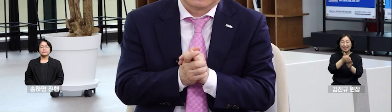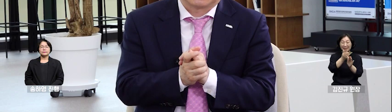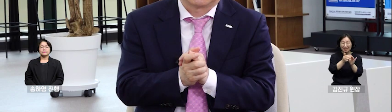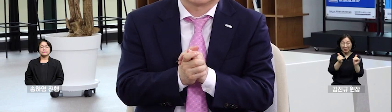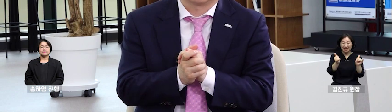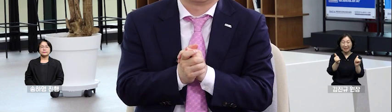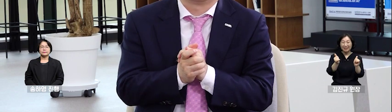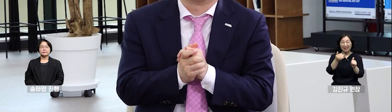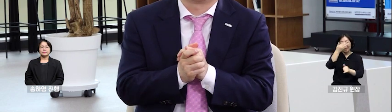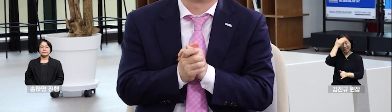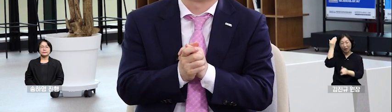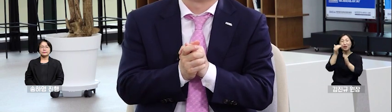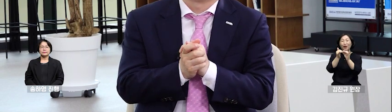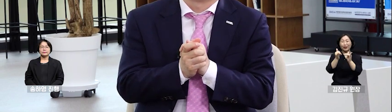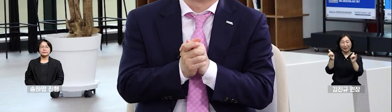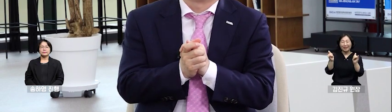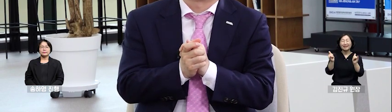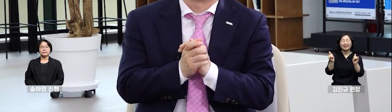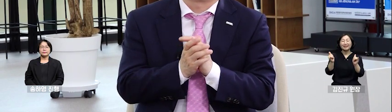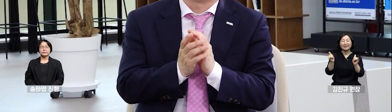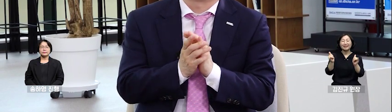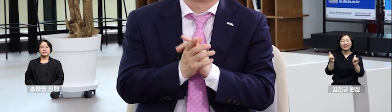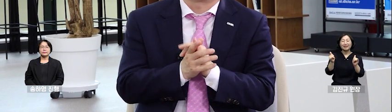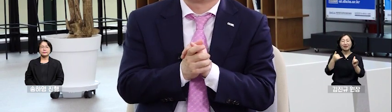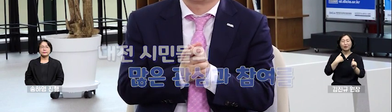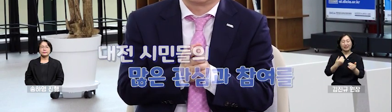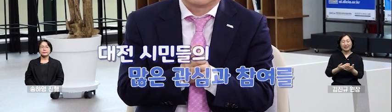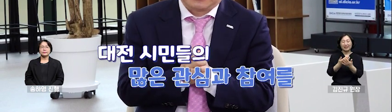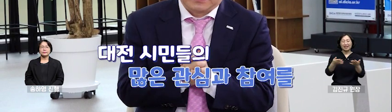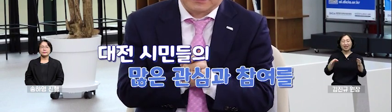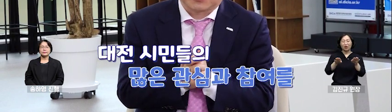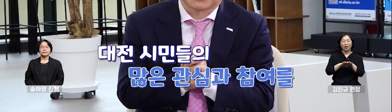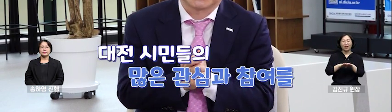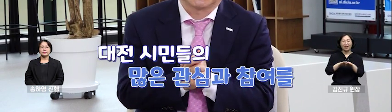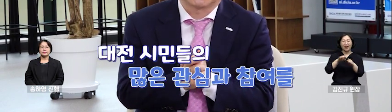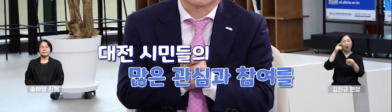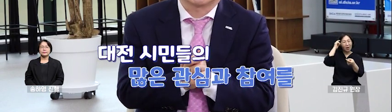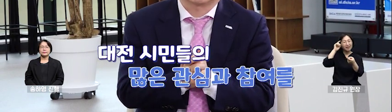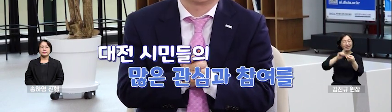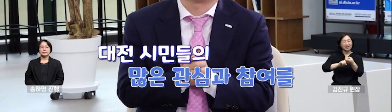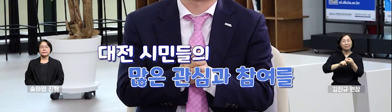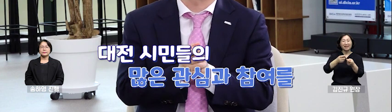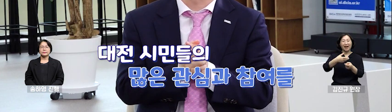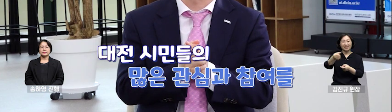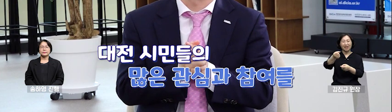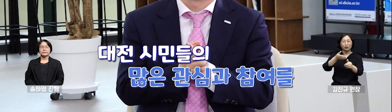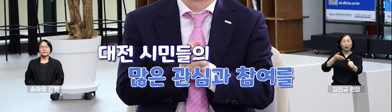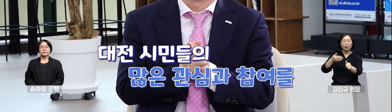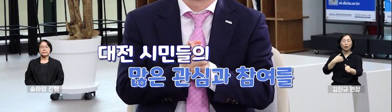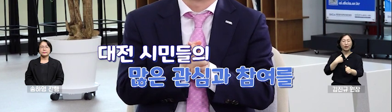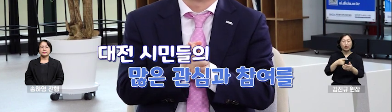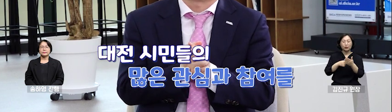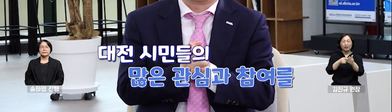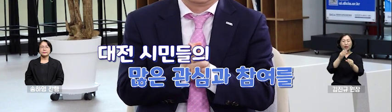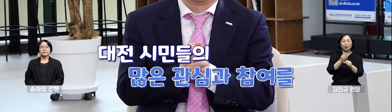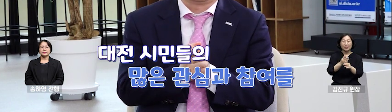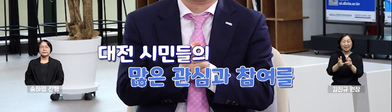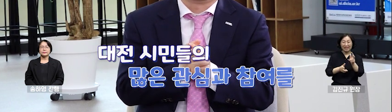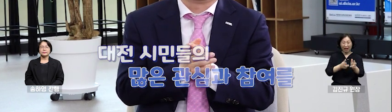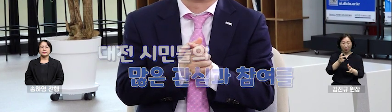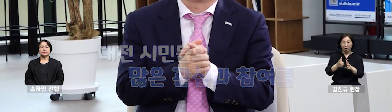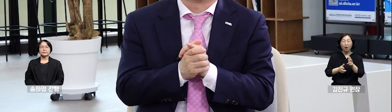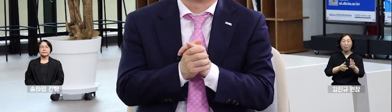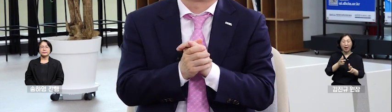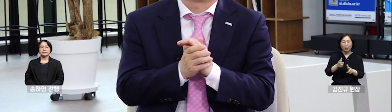젊은 청년들은 어 저희 진흥원에 관심을 많이 가져주시고 저희가 하고 있는 사업에도 엄 아니